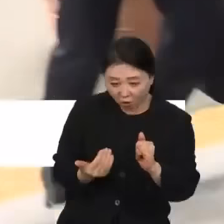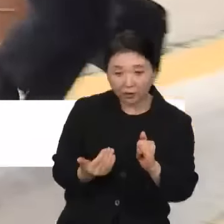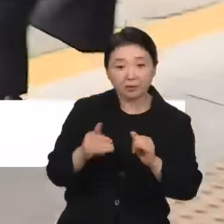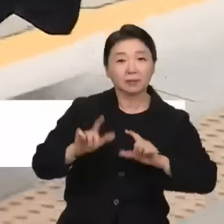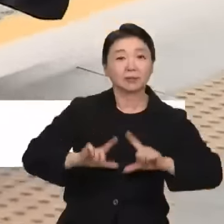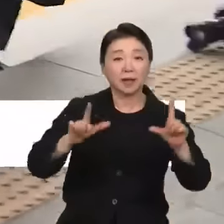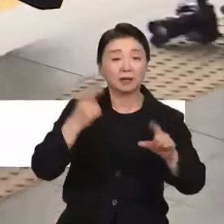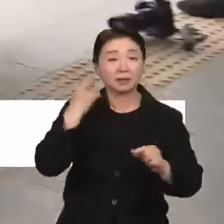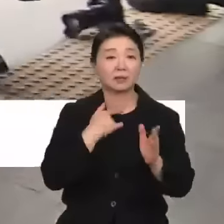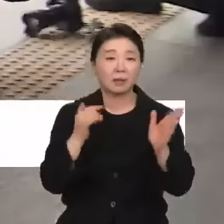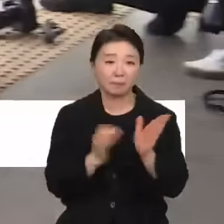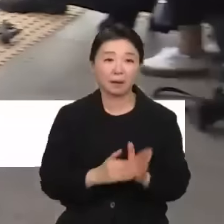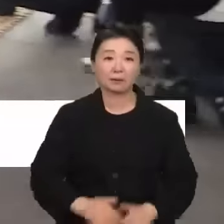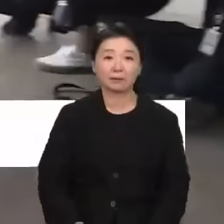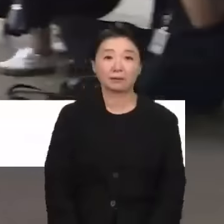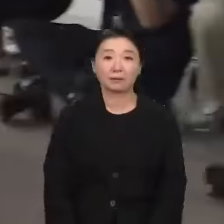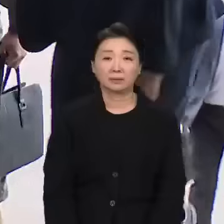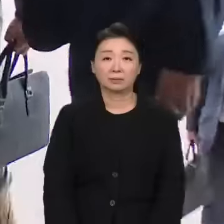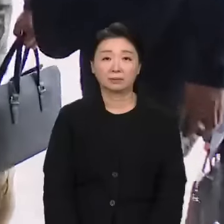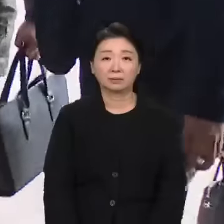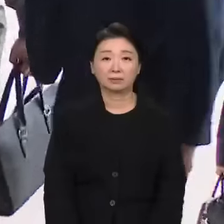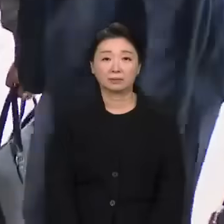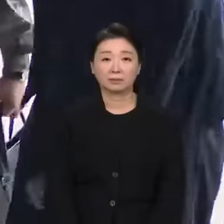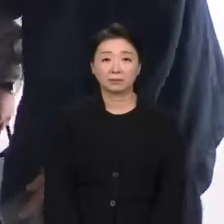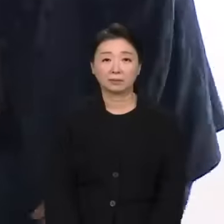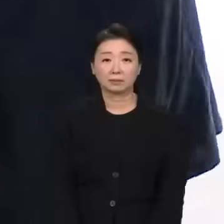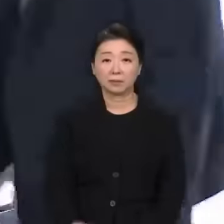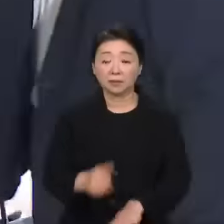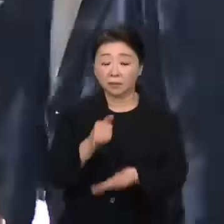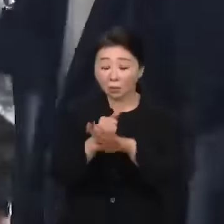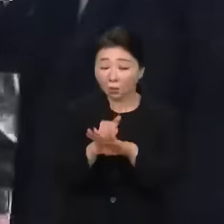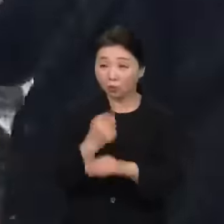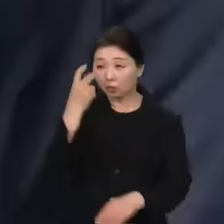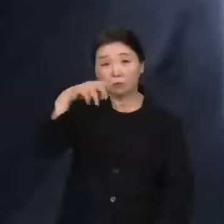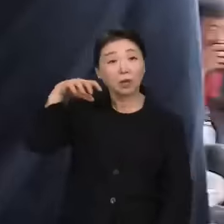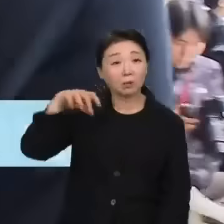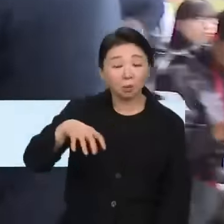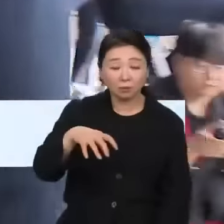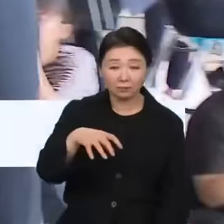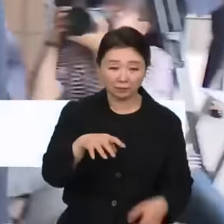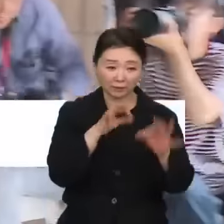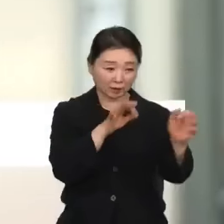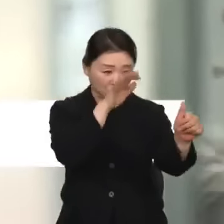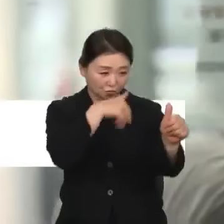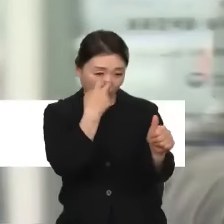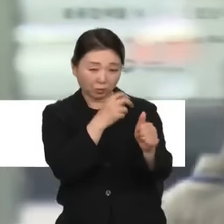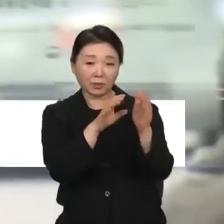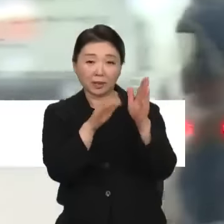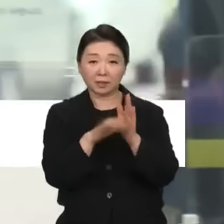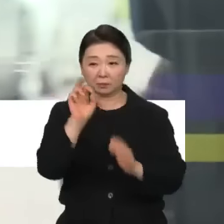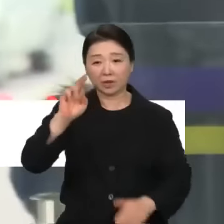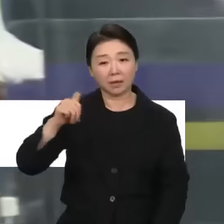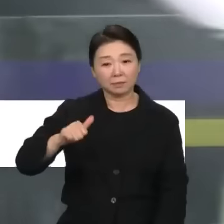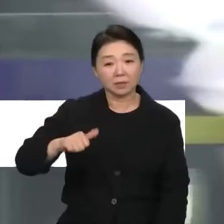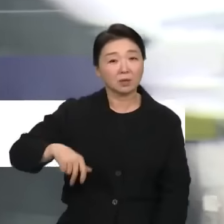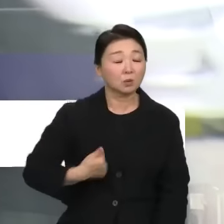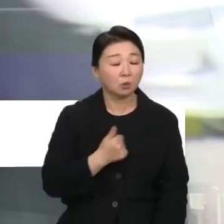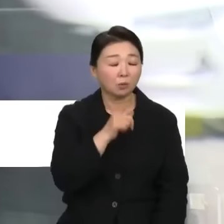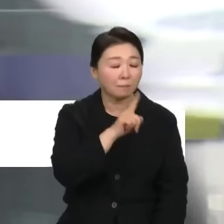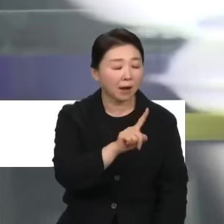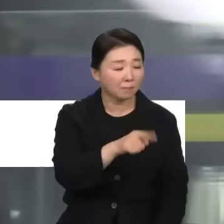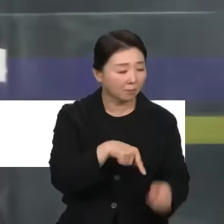들었다고 주장하고 나선 셈입니다. 이런 만큼 공수처는 김사령관을 소환해 조사하면서 VIP 경로 발언의 진위를